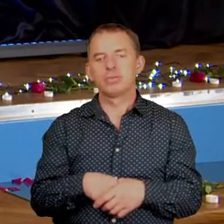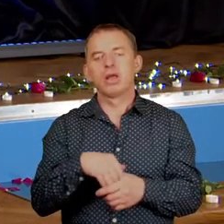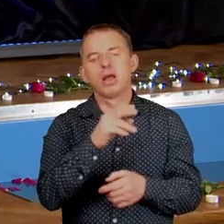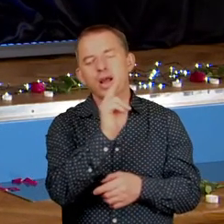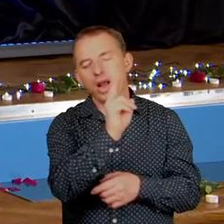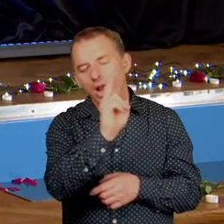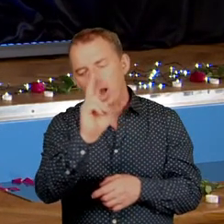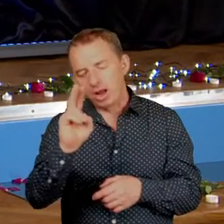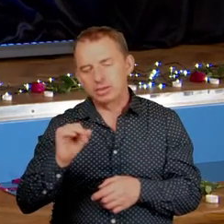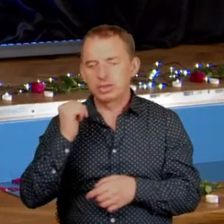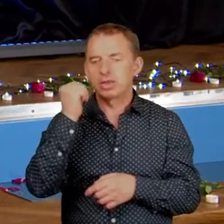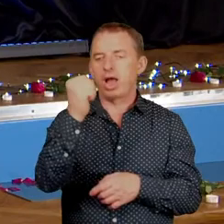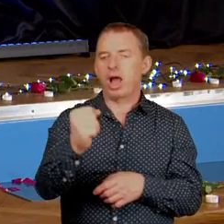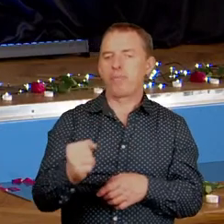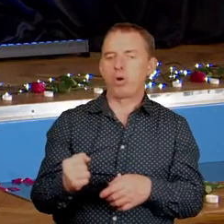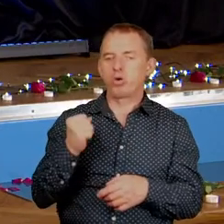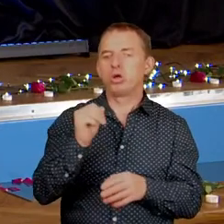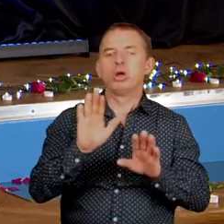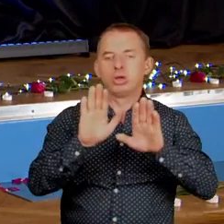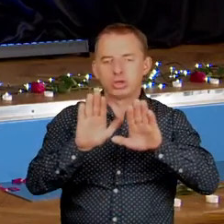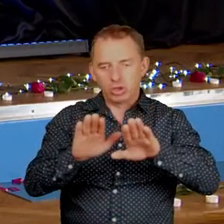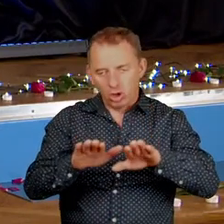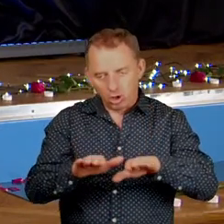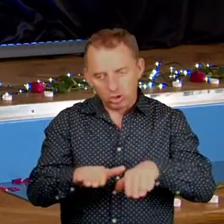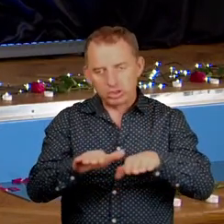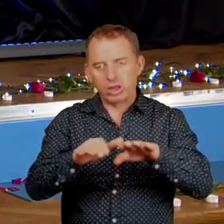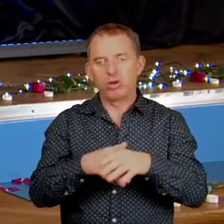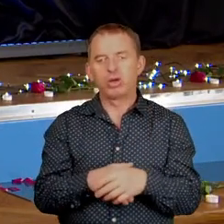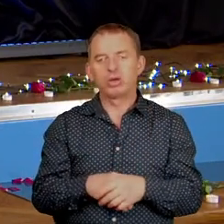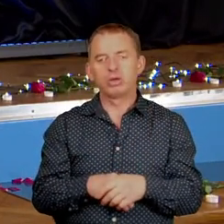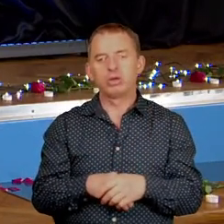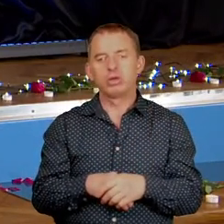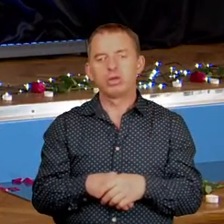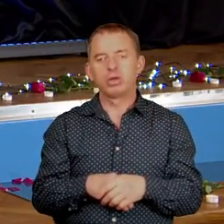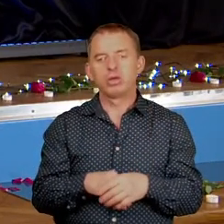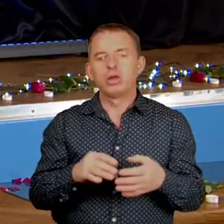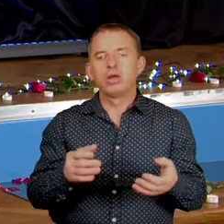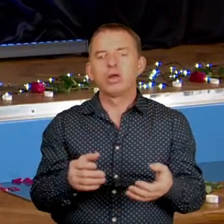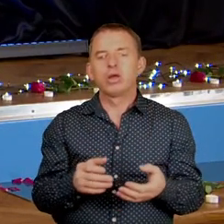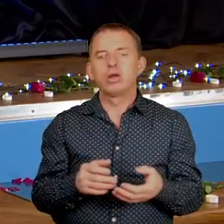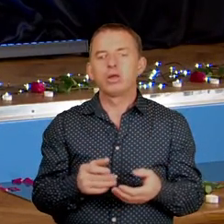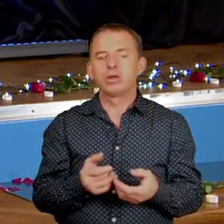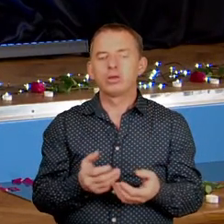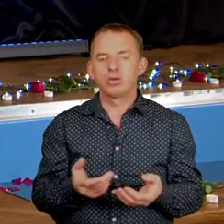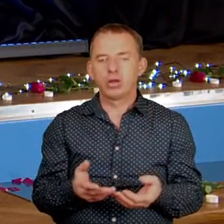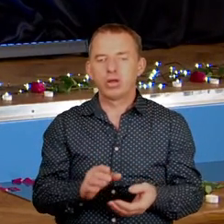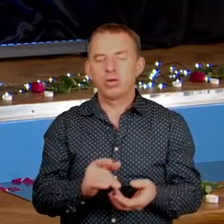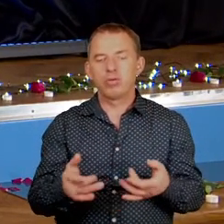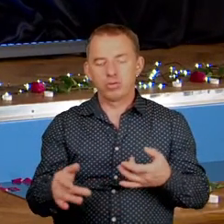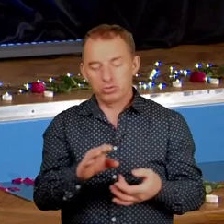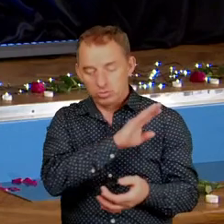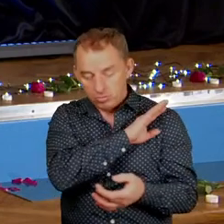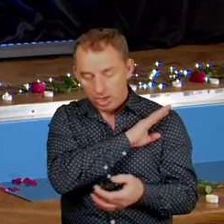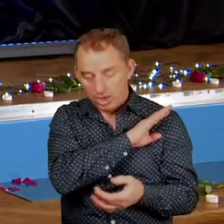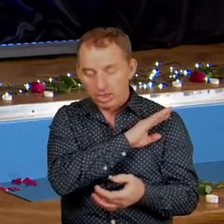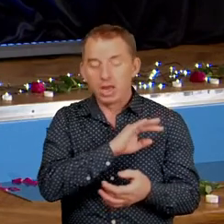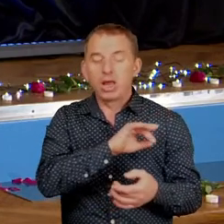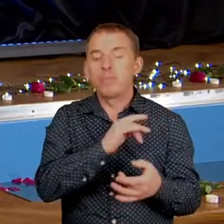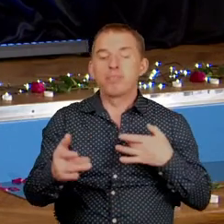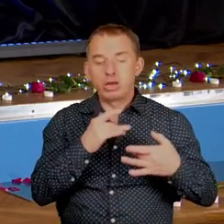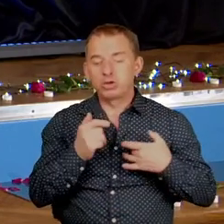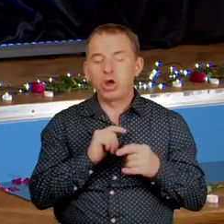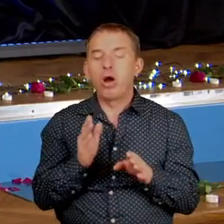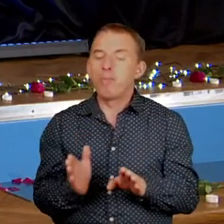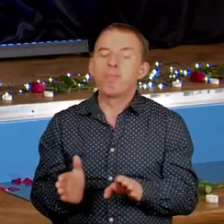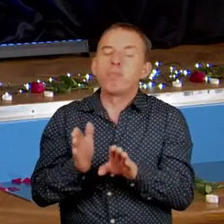Każdy z apostołów został zmarł śmiercią męczeńską poza apostołem Janem. But they did